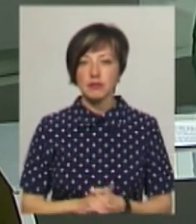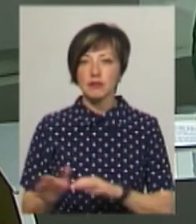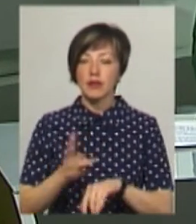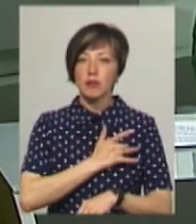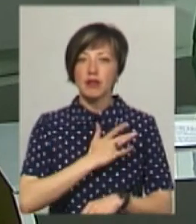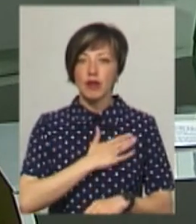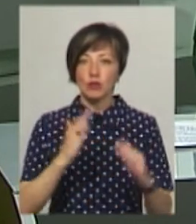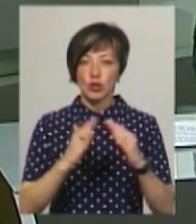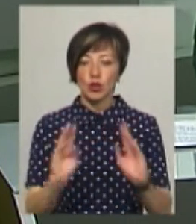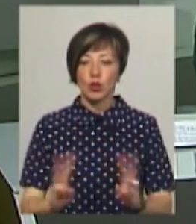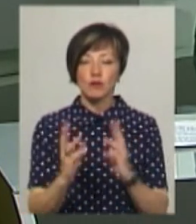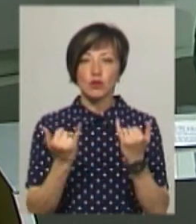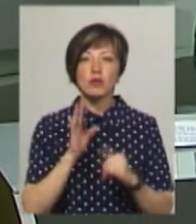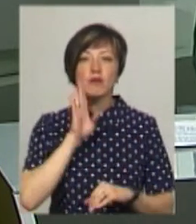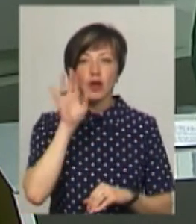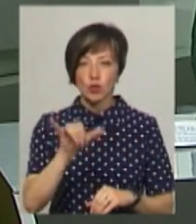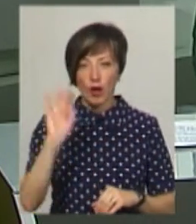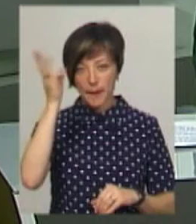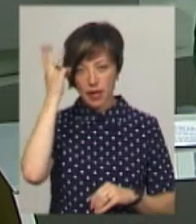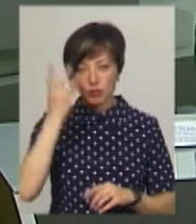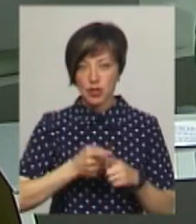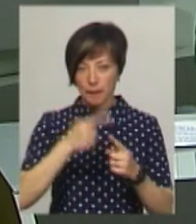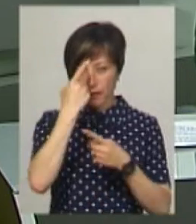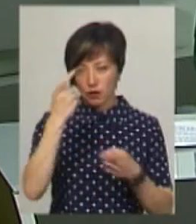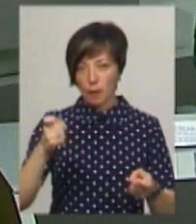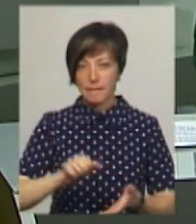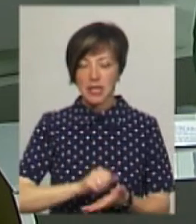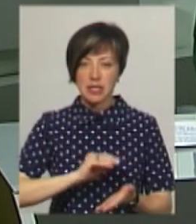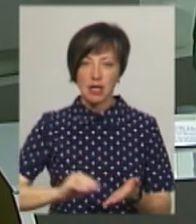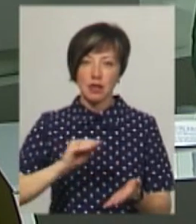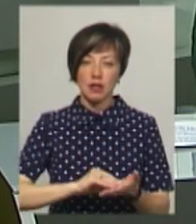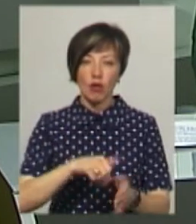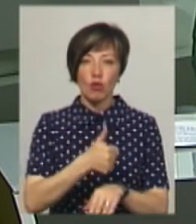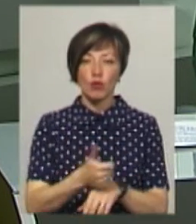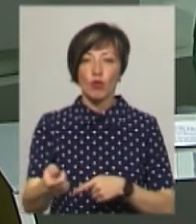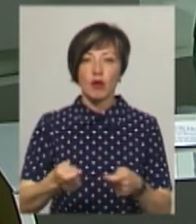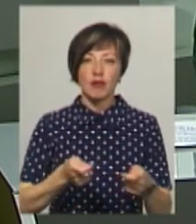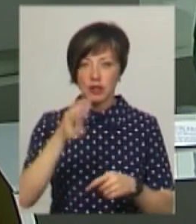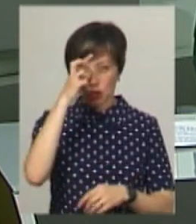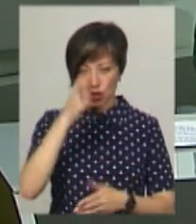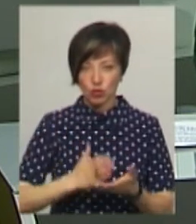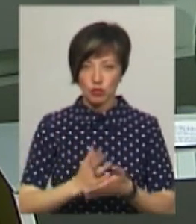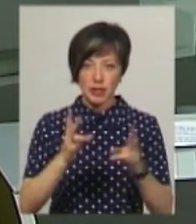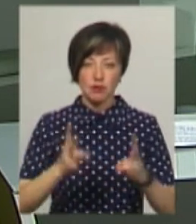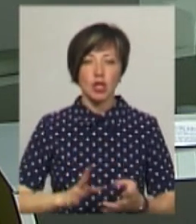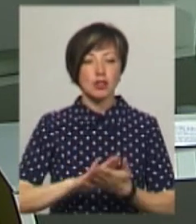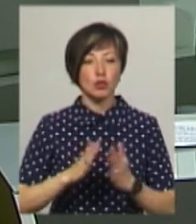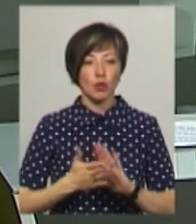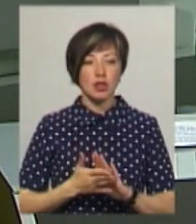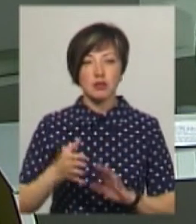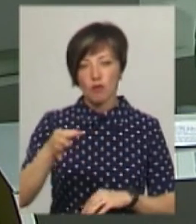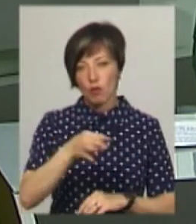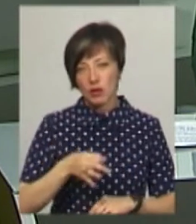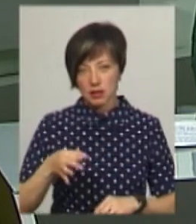Приватний житловий будинок горів сьогодні вранці у Хмельницькому. Про це повідомив прес-секретар Головного управління Держслужби з надзвичайних ситуацій в